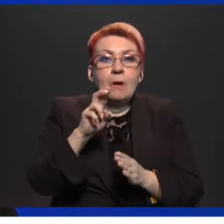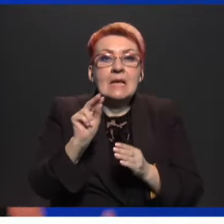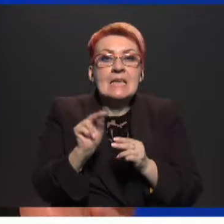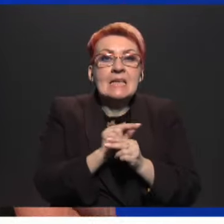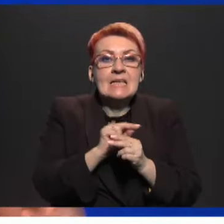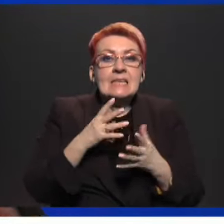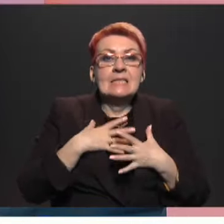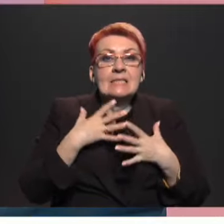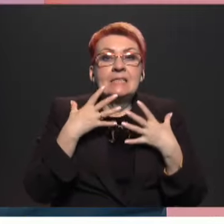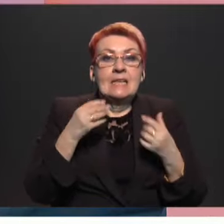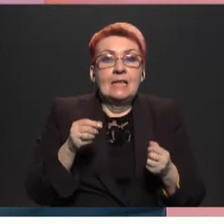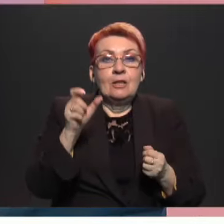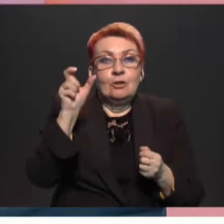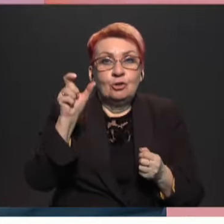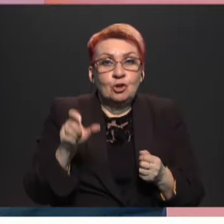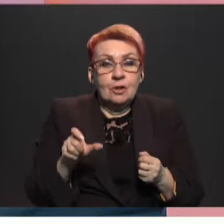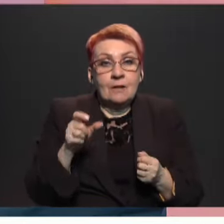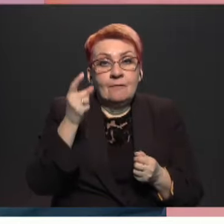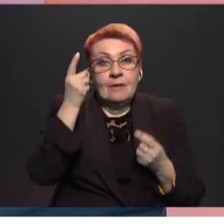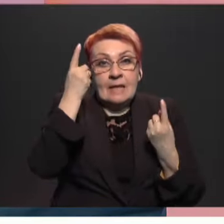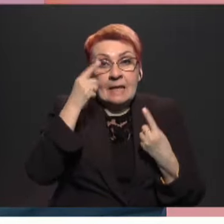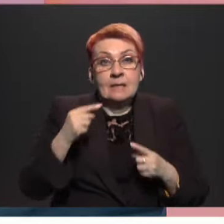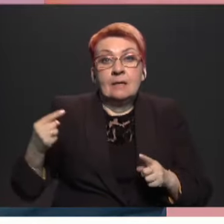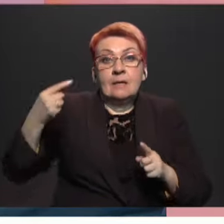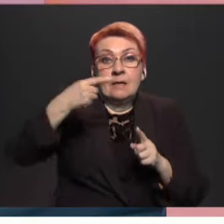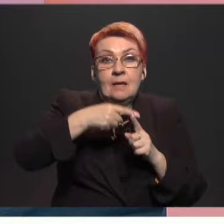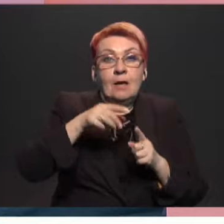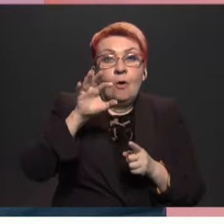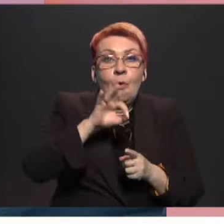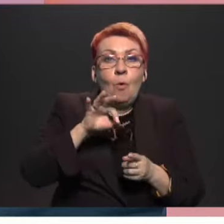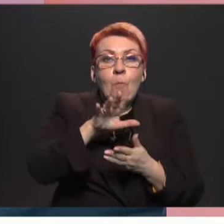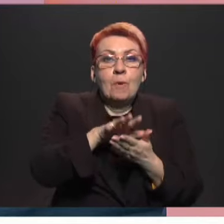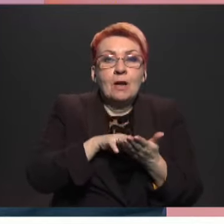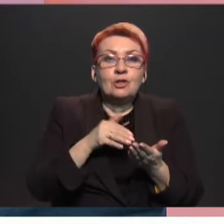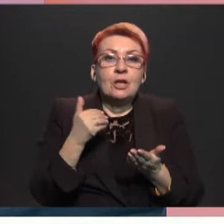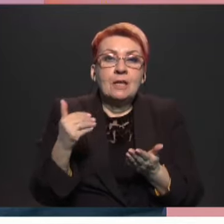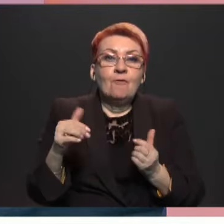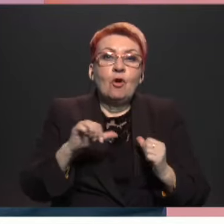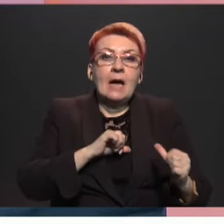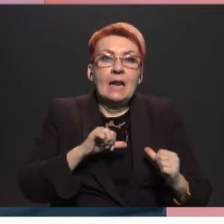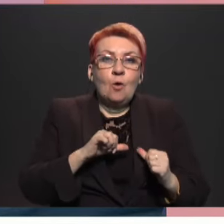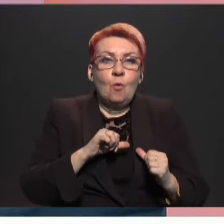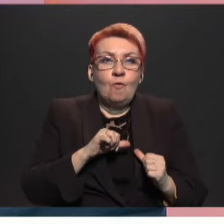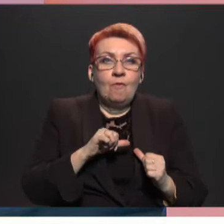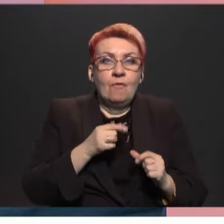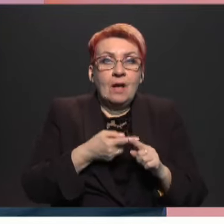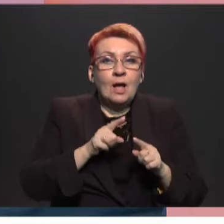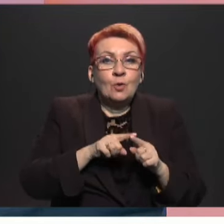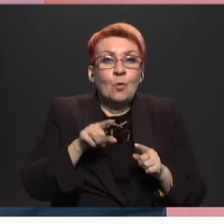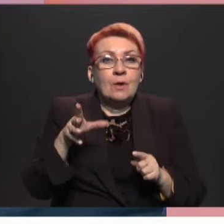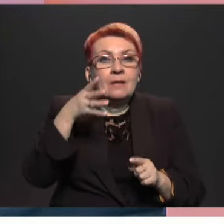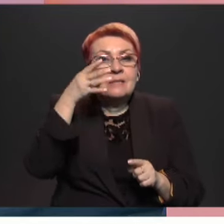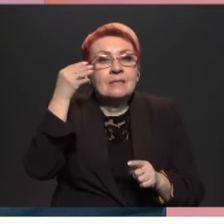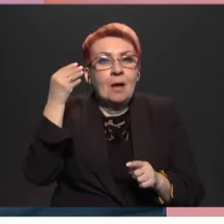человека присоединилась идея молитвы также о прощении его грехов, в том числе забытых. И в конечном итоге